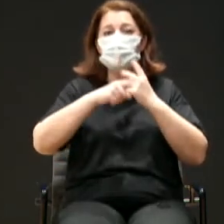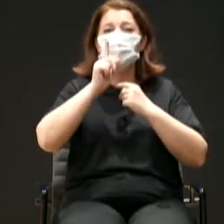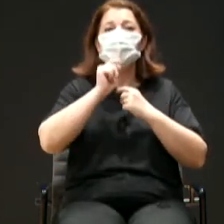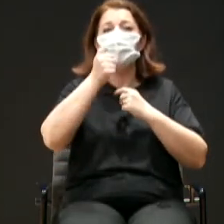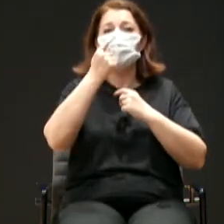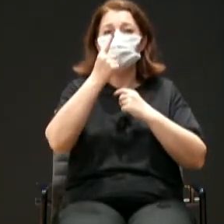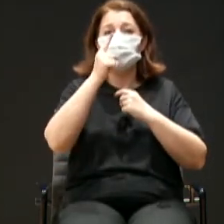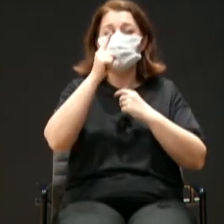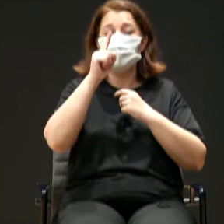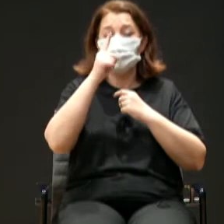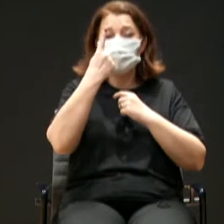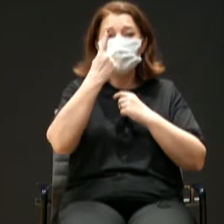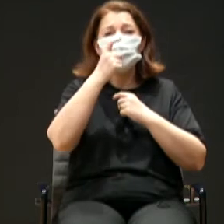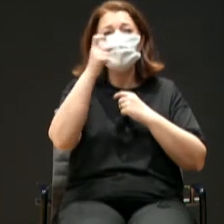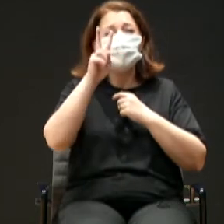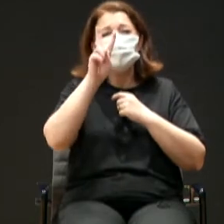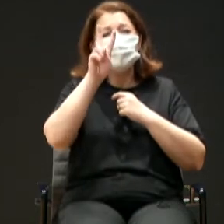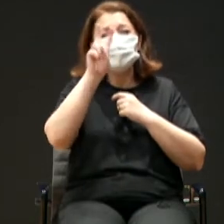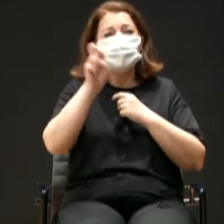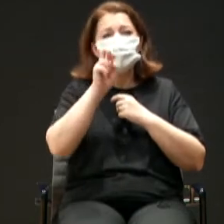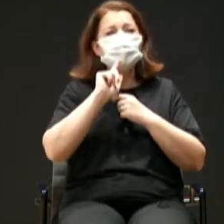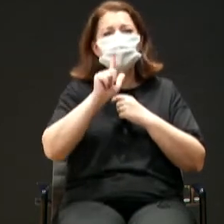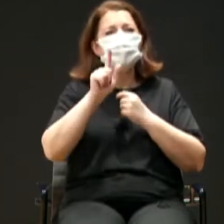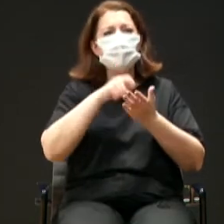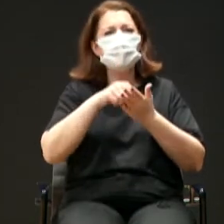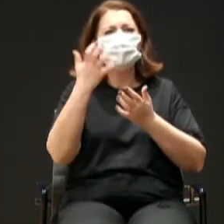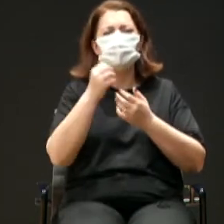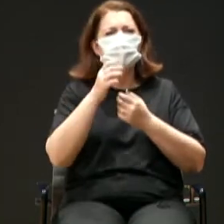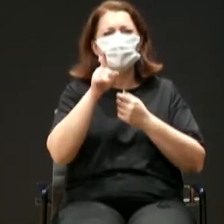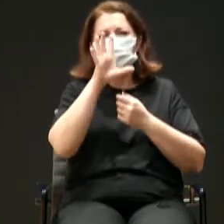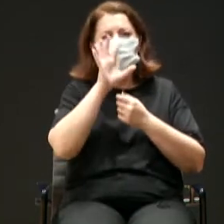161.928 lira maaş alıyor. Kim bu? Vakıflar Genel Müdürü.